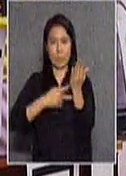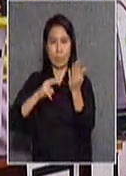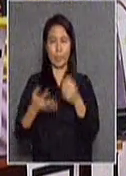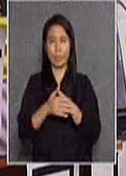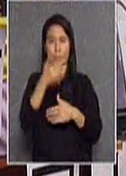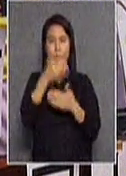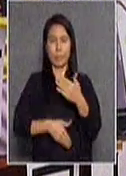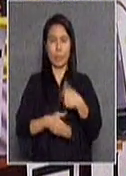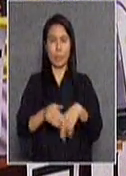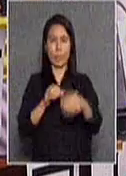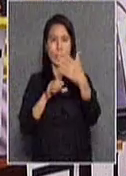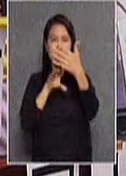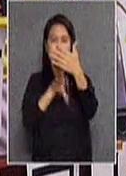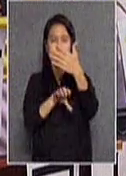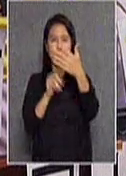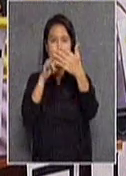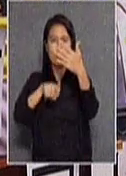減